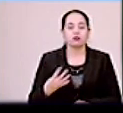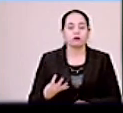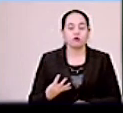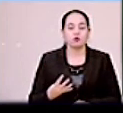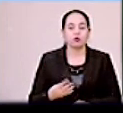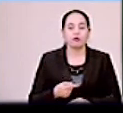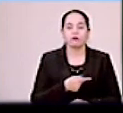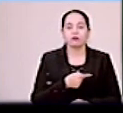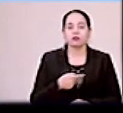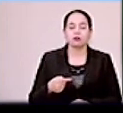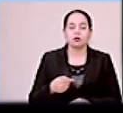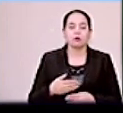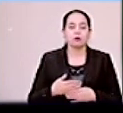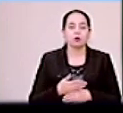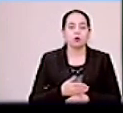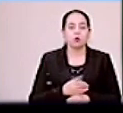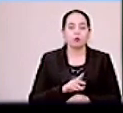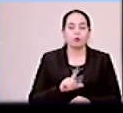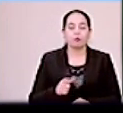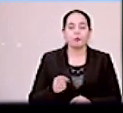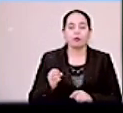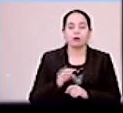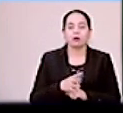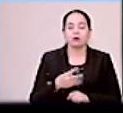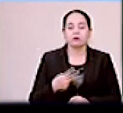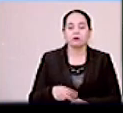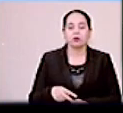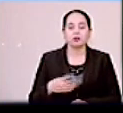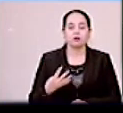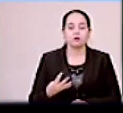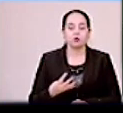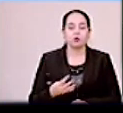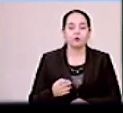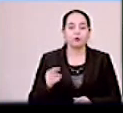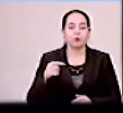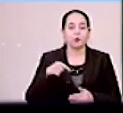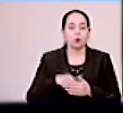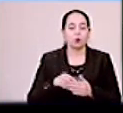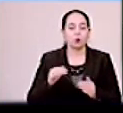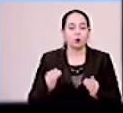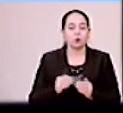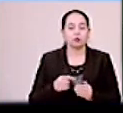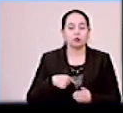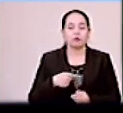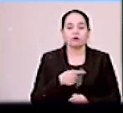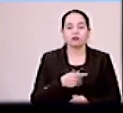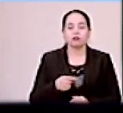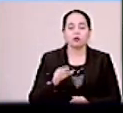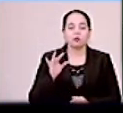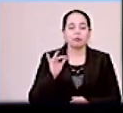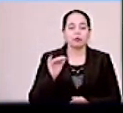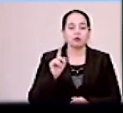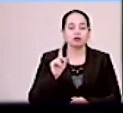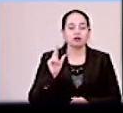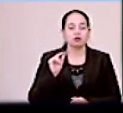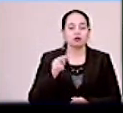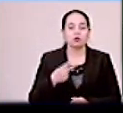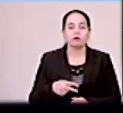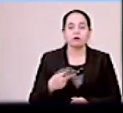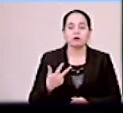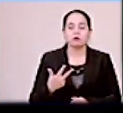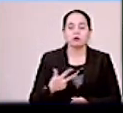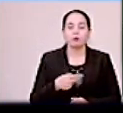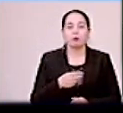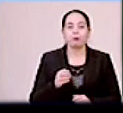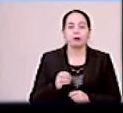24 вычитаем дробь 15 24. Устно вычитаем из числа 23